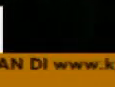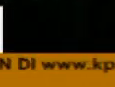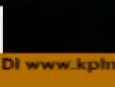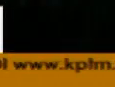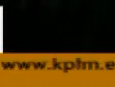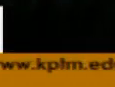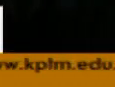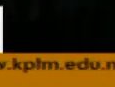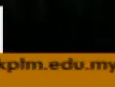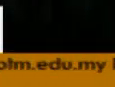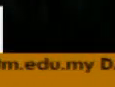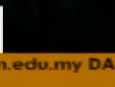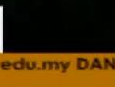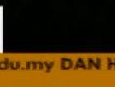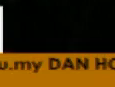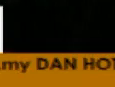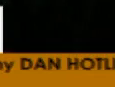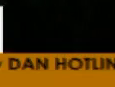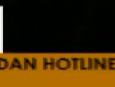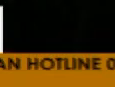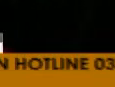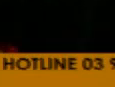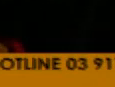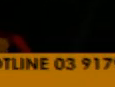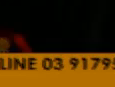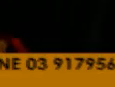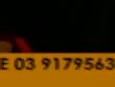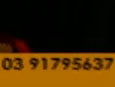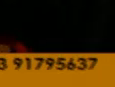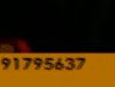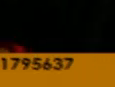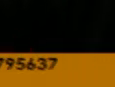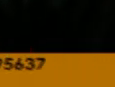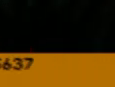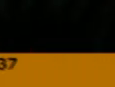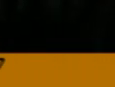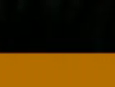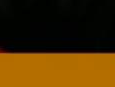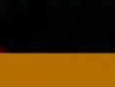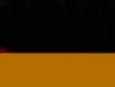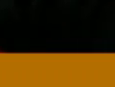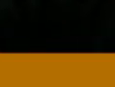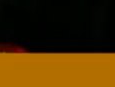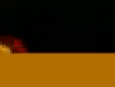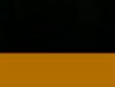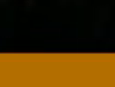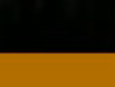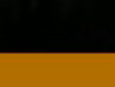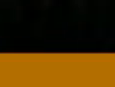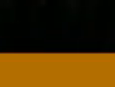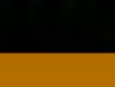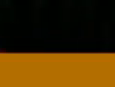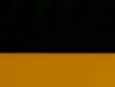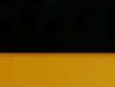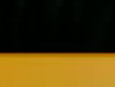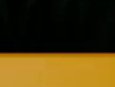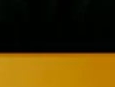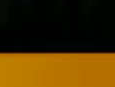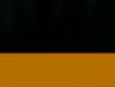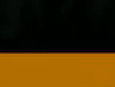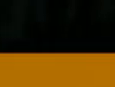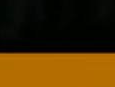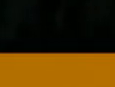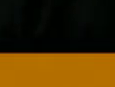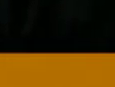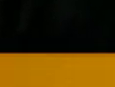saya pegang. Pasal game tadi, memang sangat nervous saya. Sudah memandangkan ni pertama kali